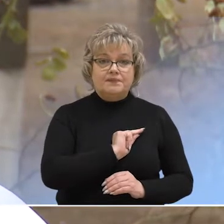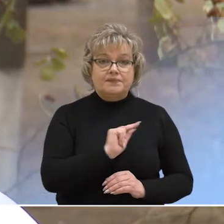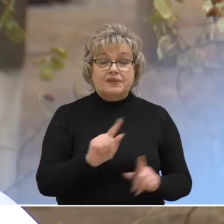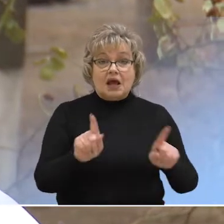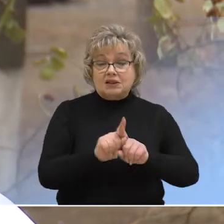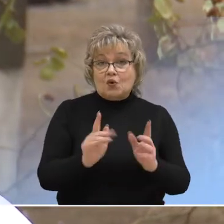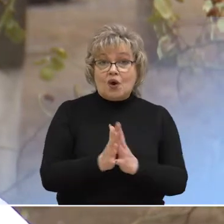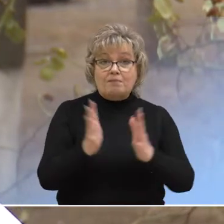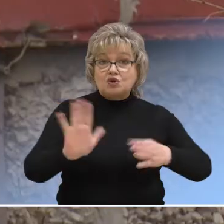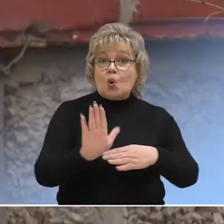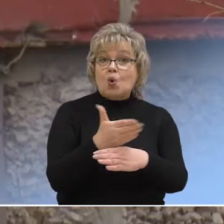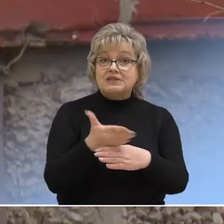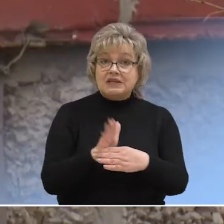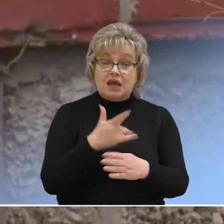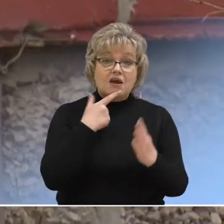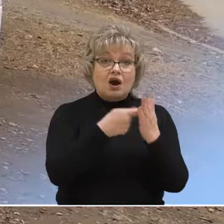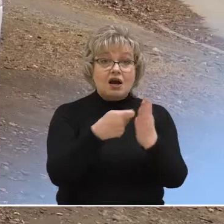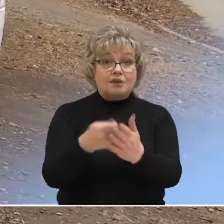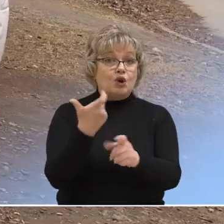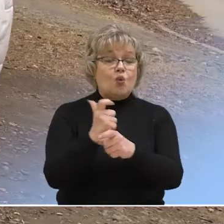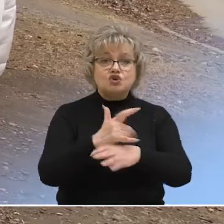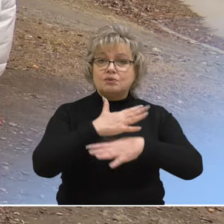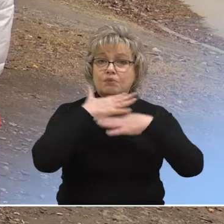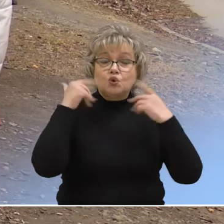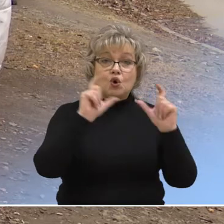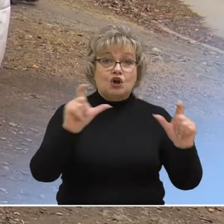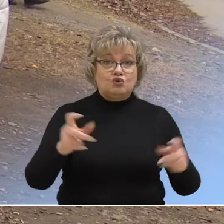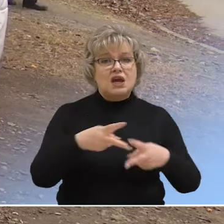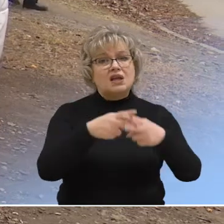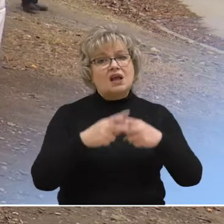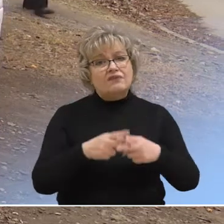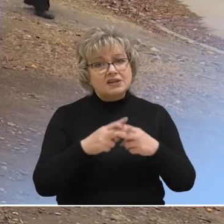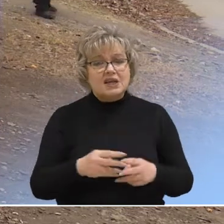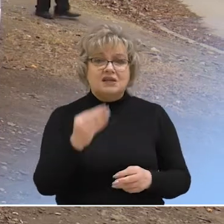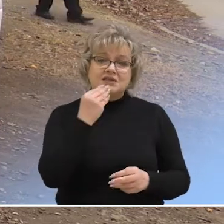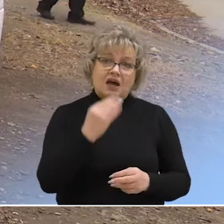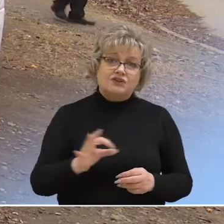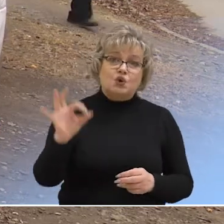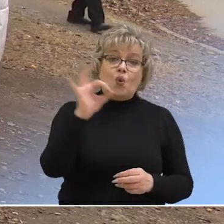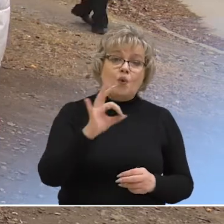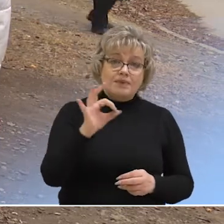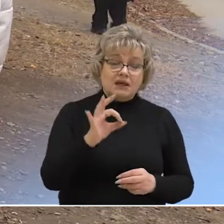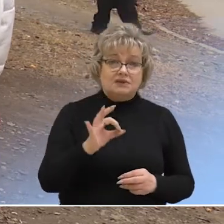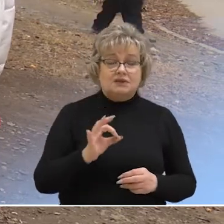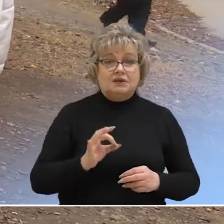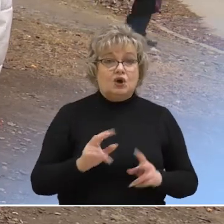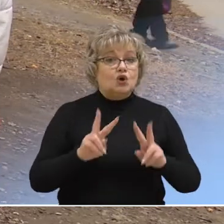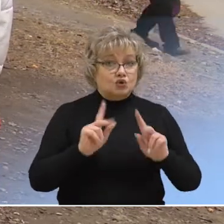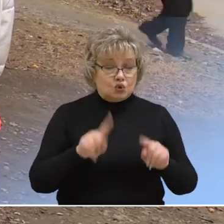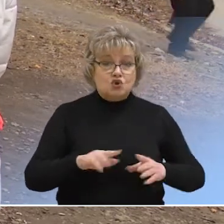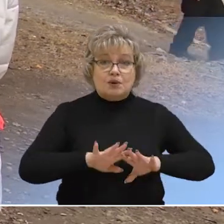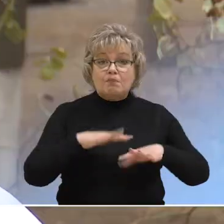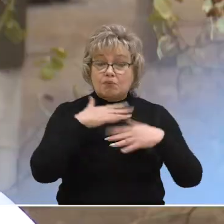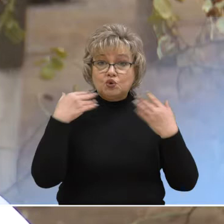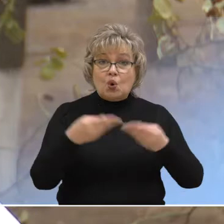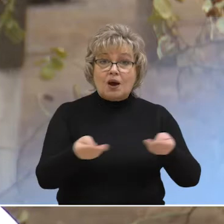функционировал такое большое отделение, кормили очень много людей на вокзале, завтраками, обедами, тоже очень много